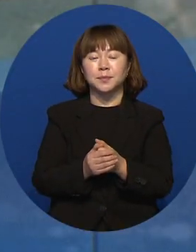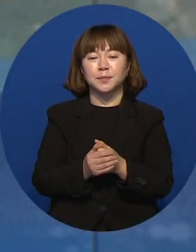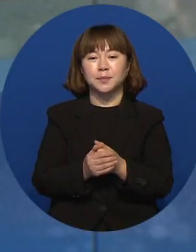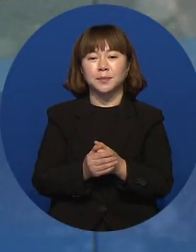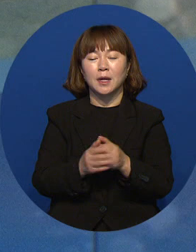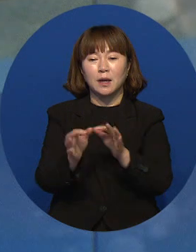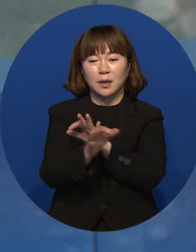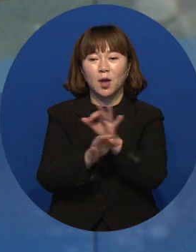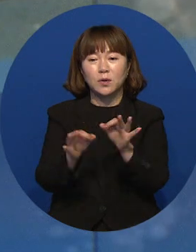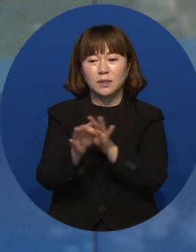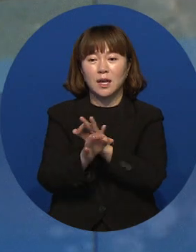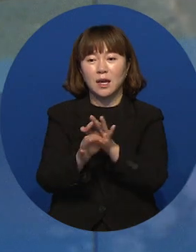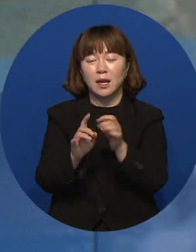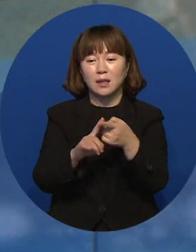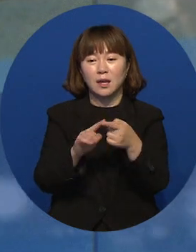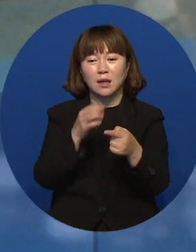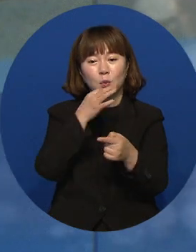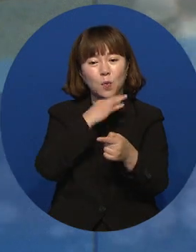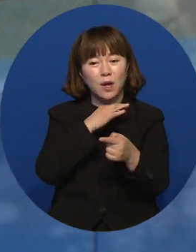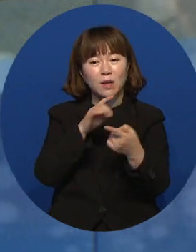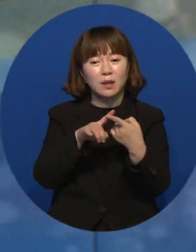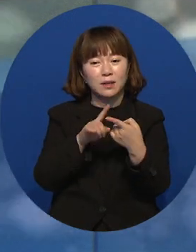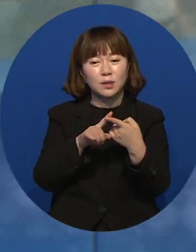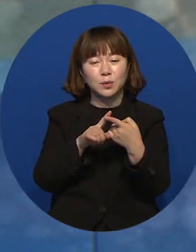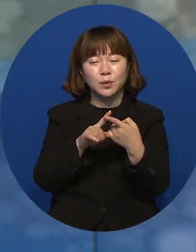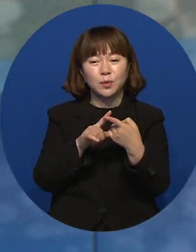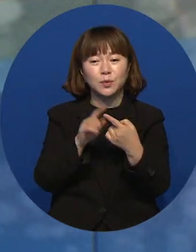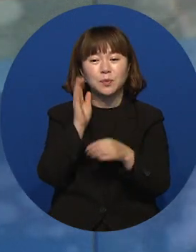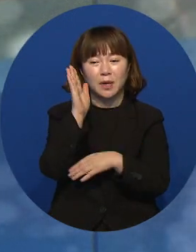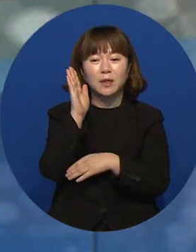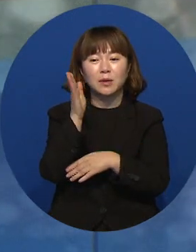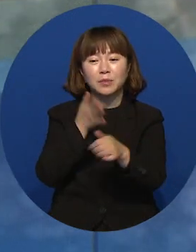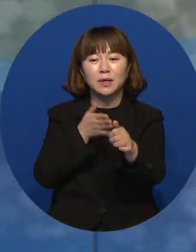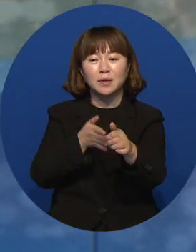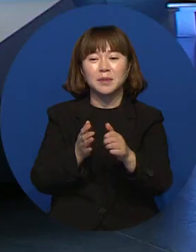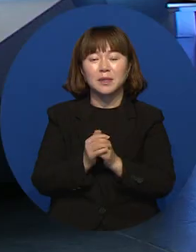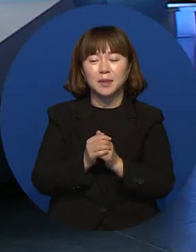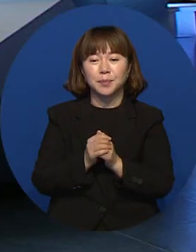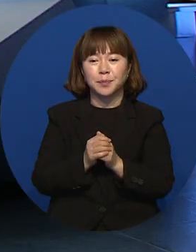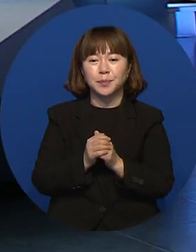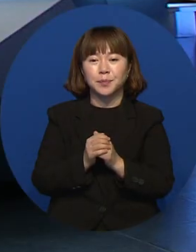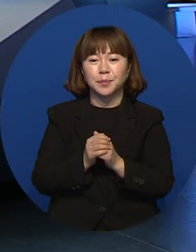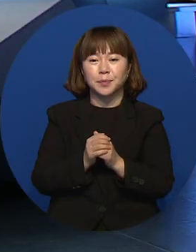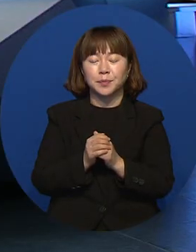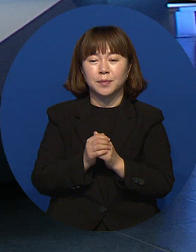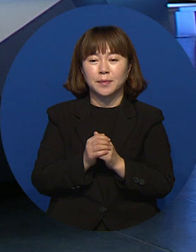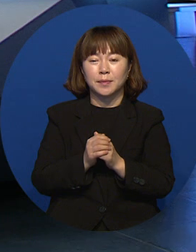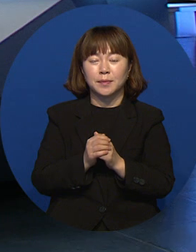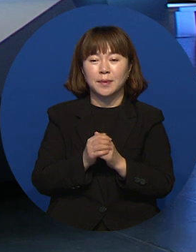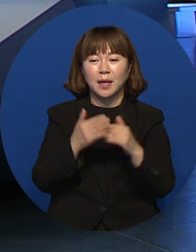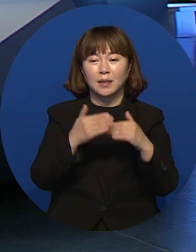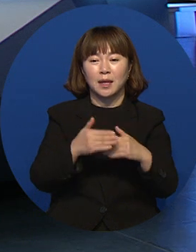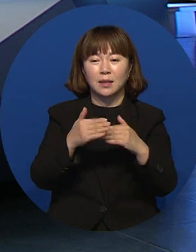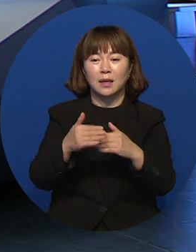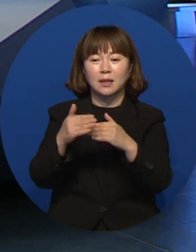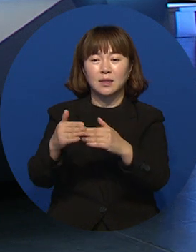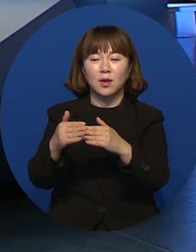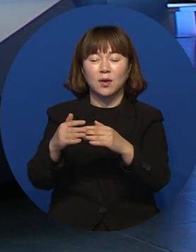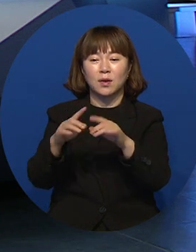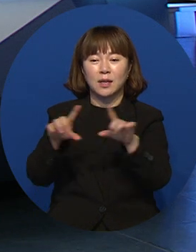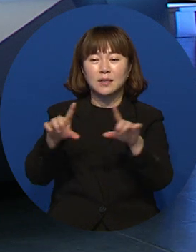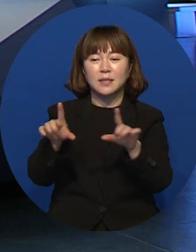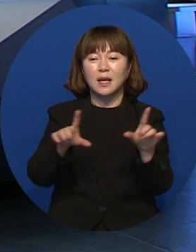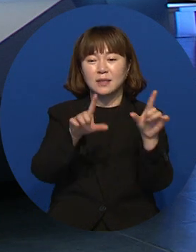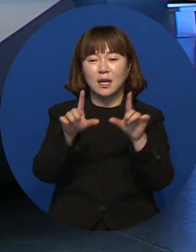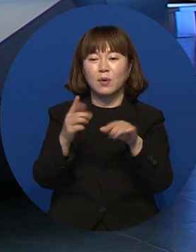쪼까 돋을 긴밀하게 소통할 텐데요 2 그렇습니다 그 단계적 일상 회복의 맞춰서 아까도